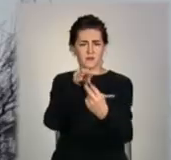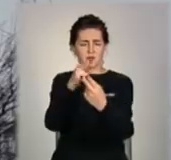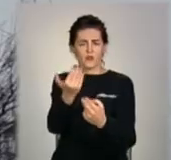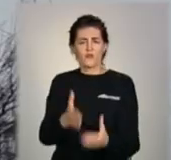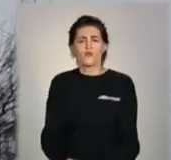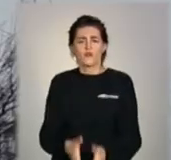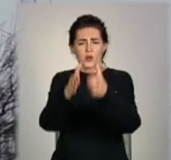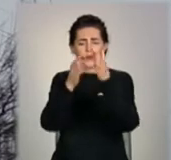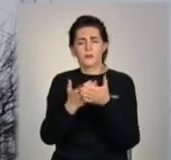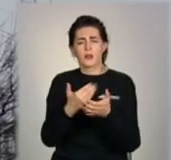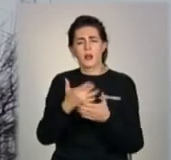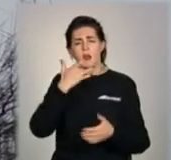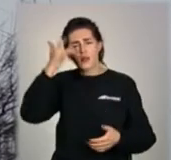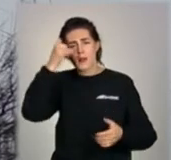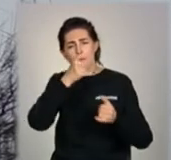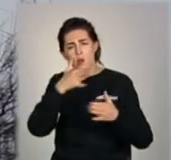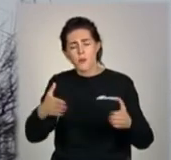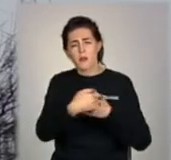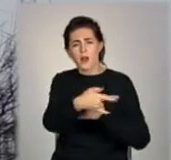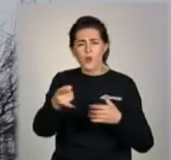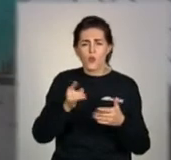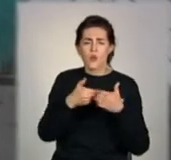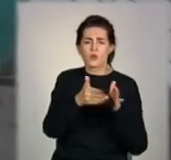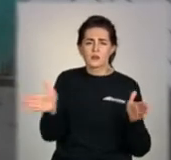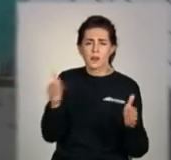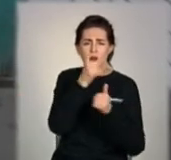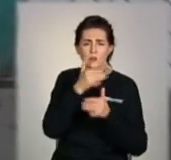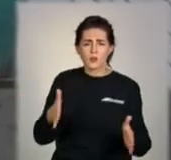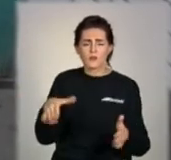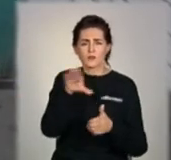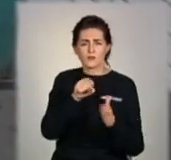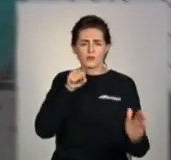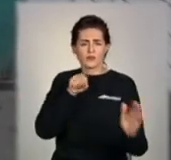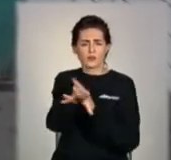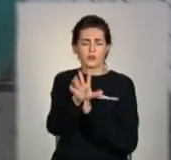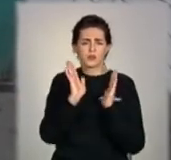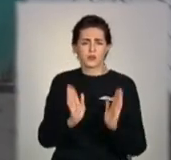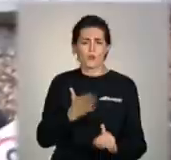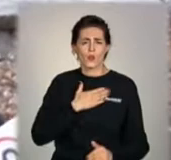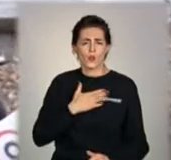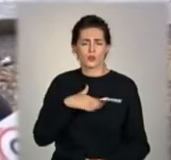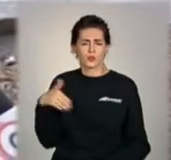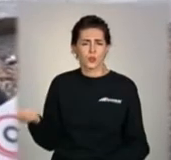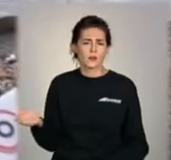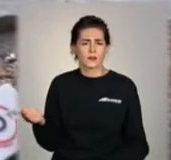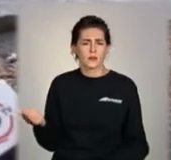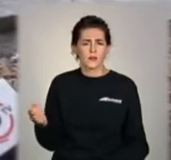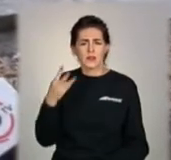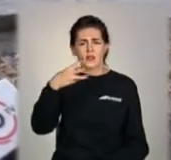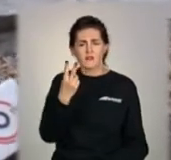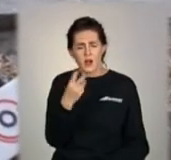я не можу літом ні балконну двері відкрити, нічого. Повністю злучення буде на моїй стороні. 32-й